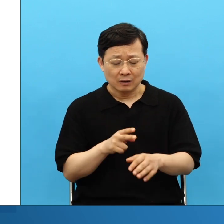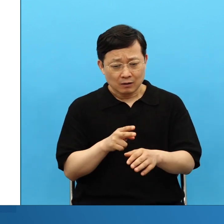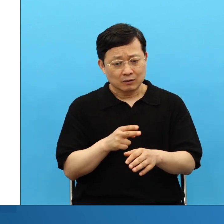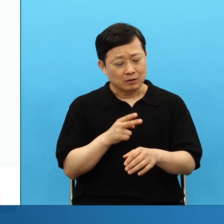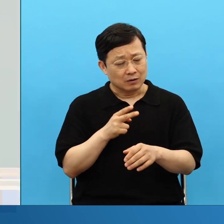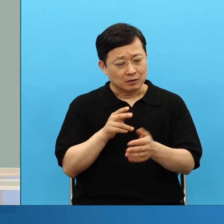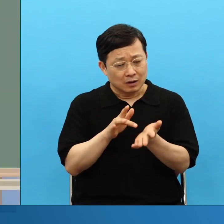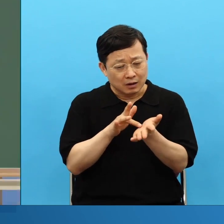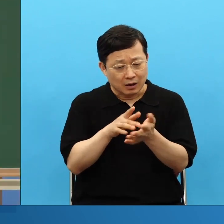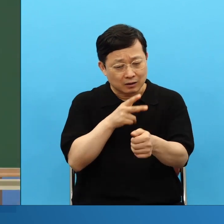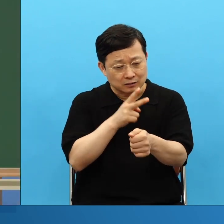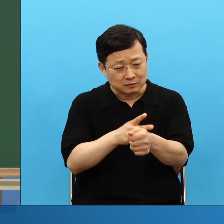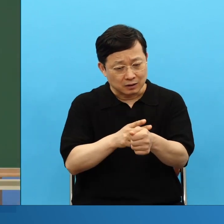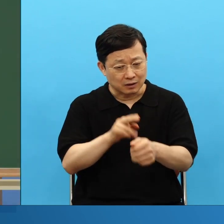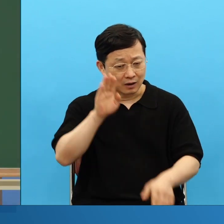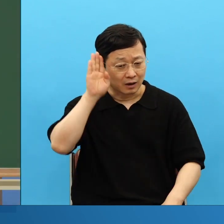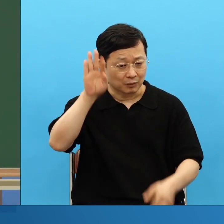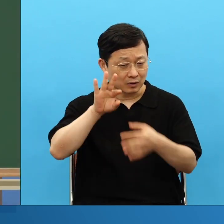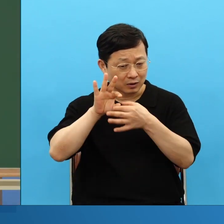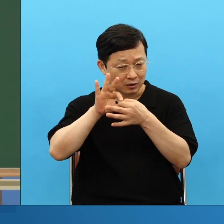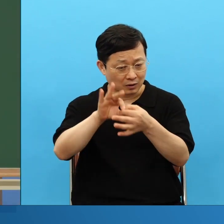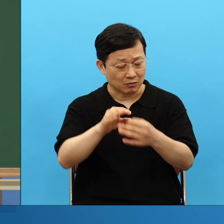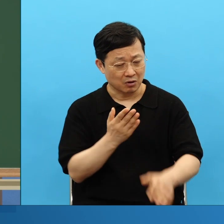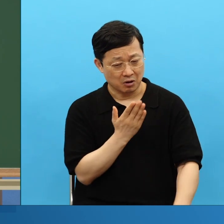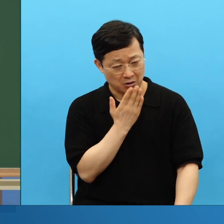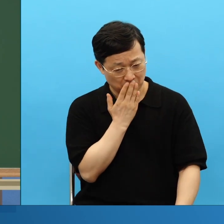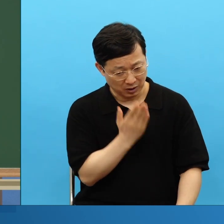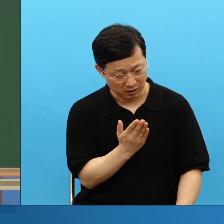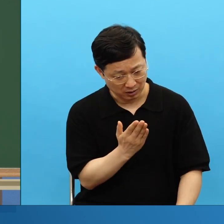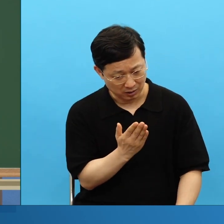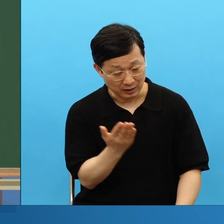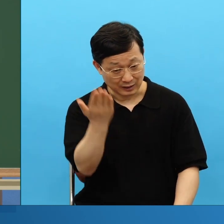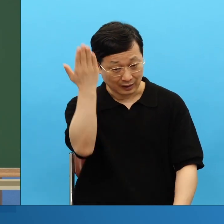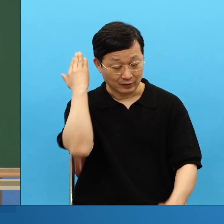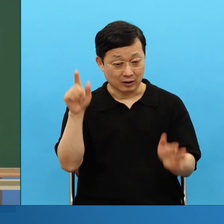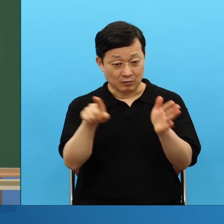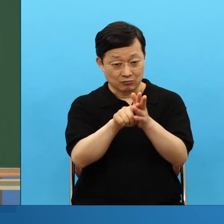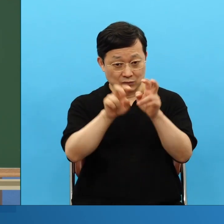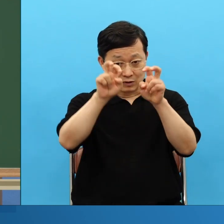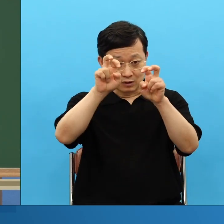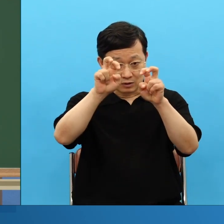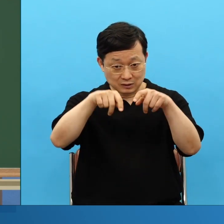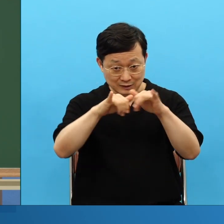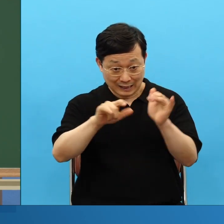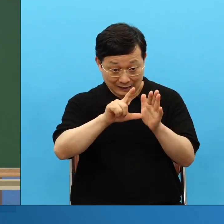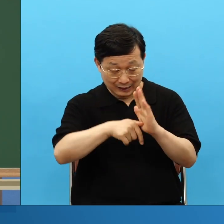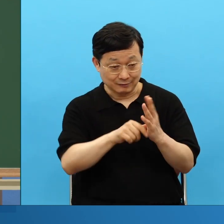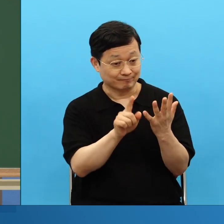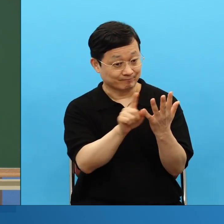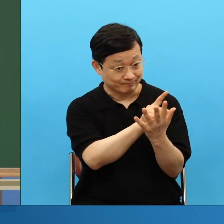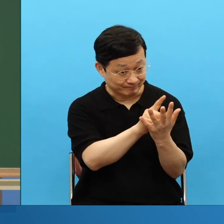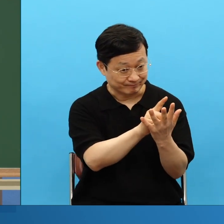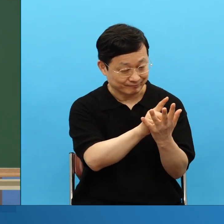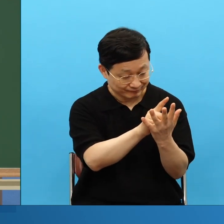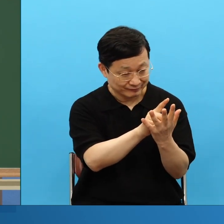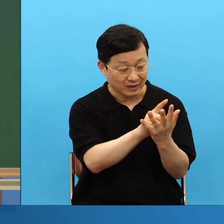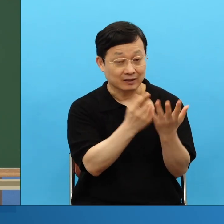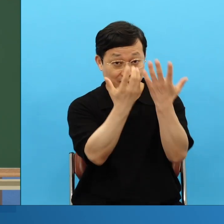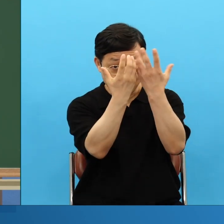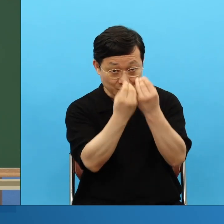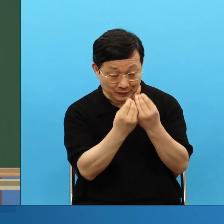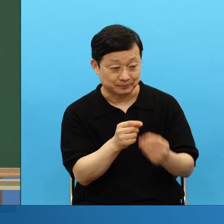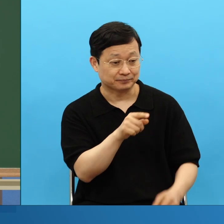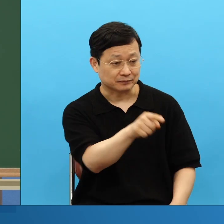있을까? 사람 보는 그 관점이 달라지니까. 예를 들어서 어떤 분이 머리가 아프다고 왔는데,